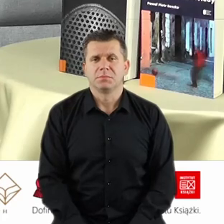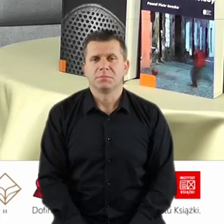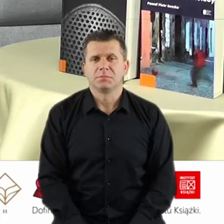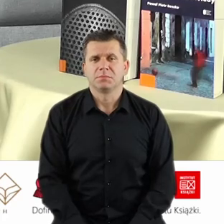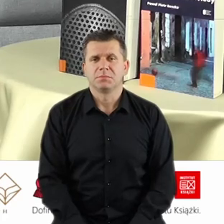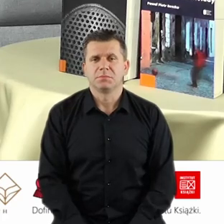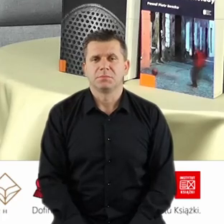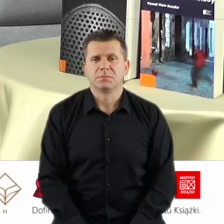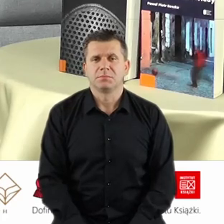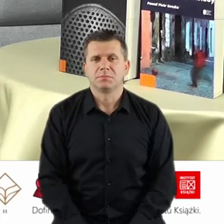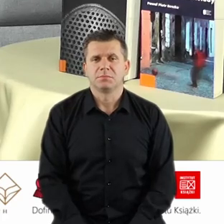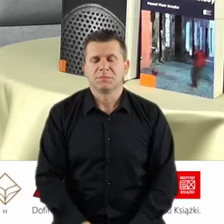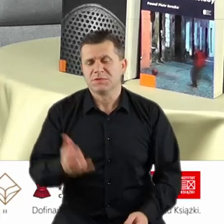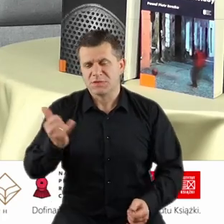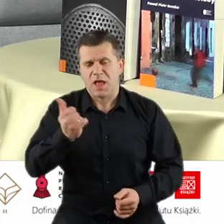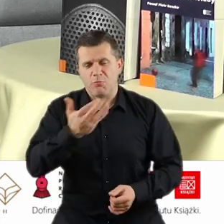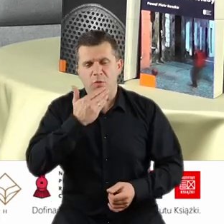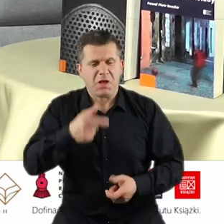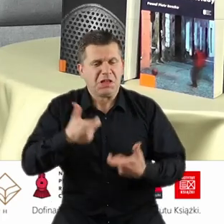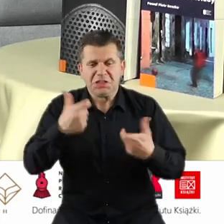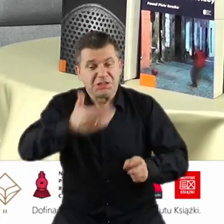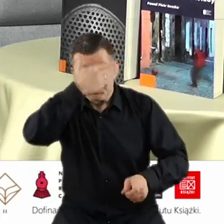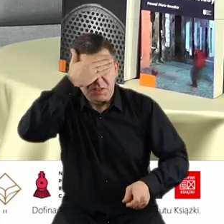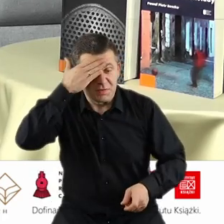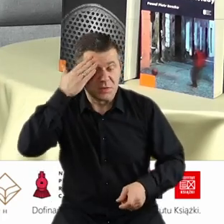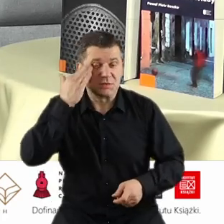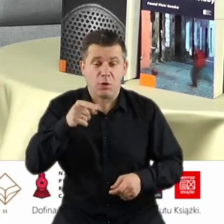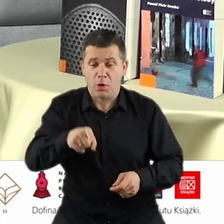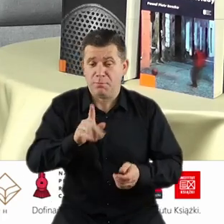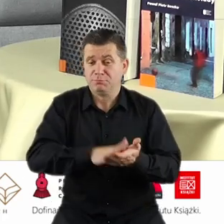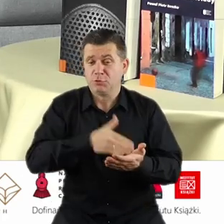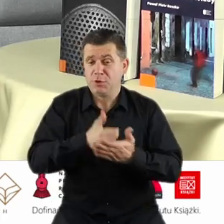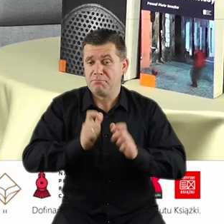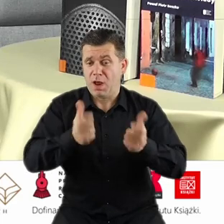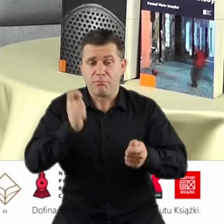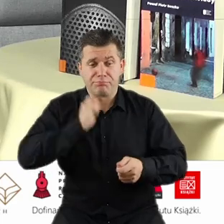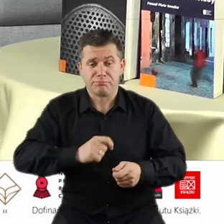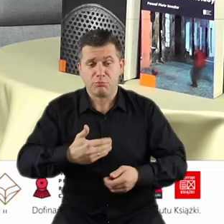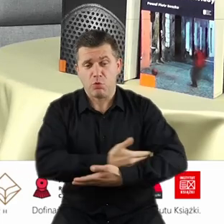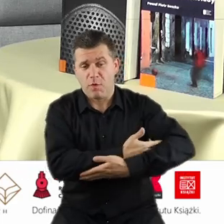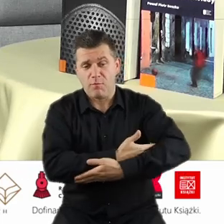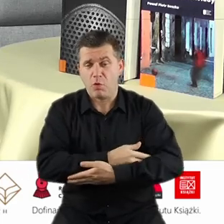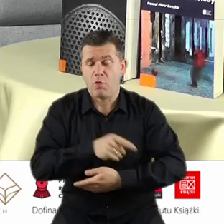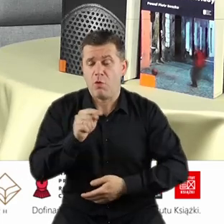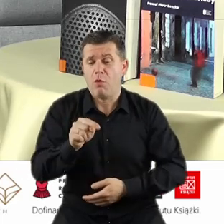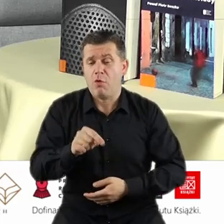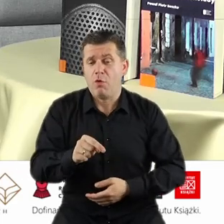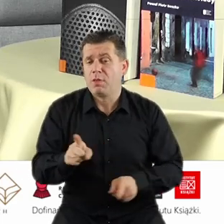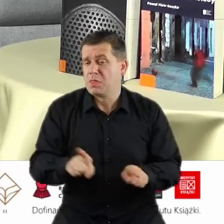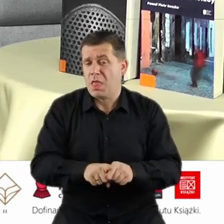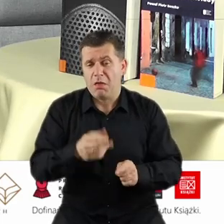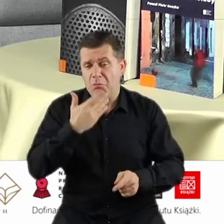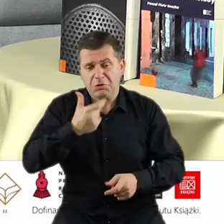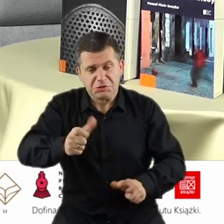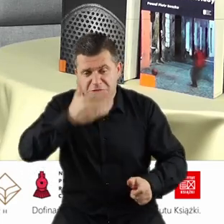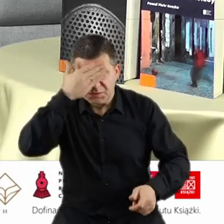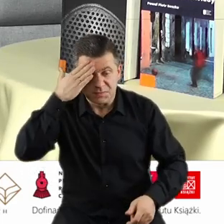Zawsze mogą powiedzieć, nic nie widziałem. I tak było zresztą tutaj, w przypadku tej bohaterki mojego